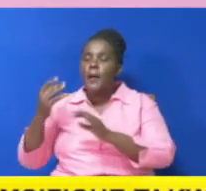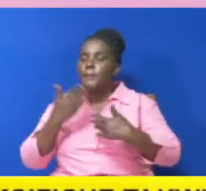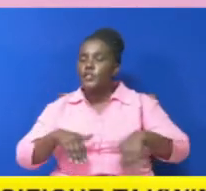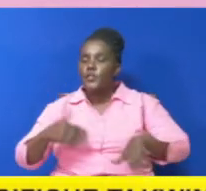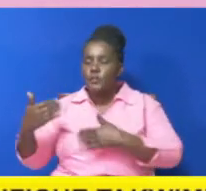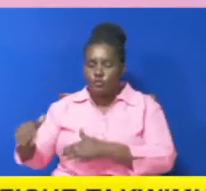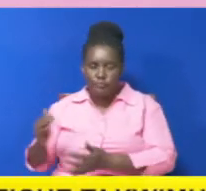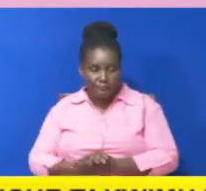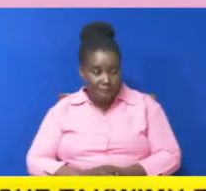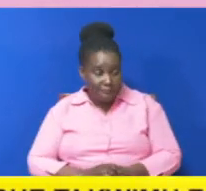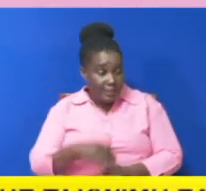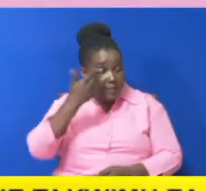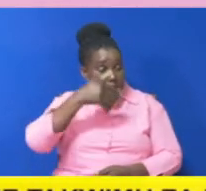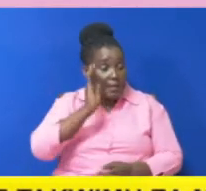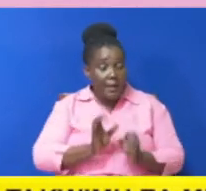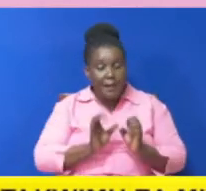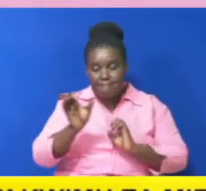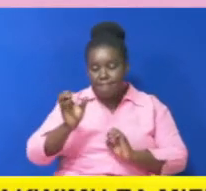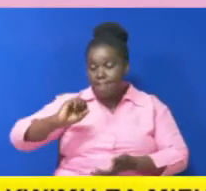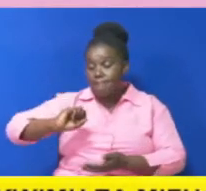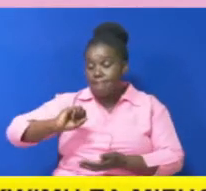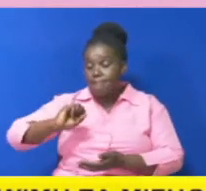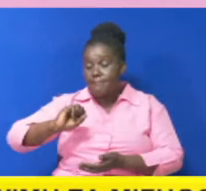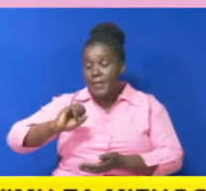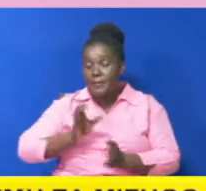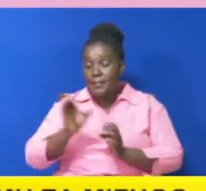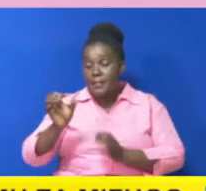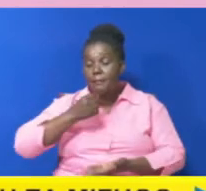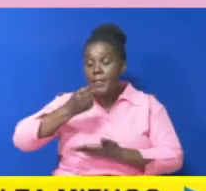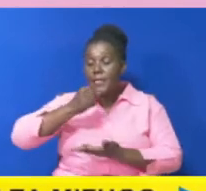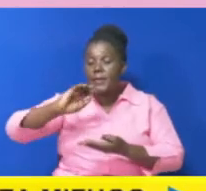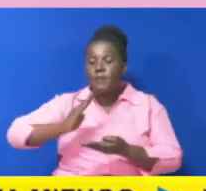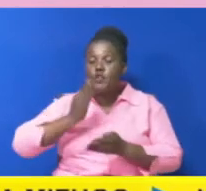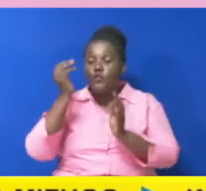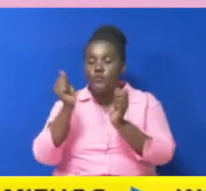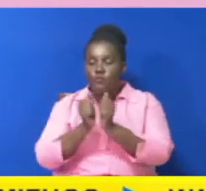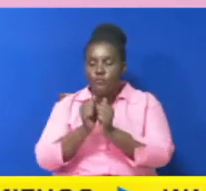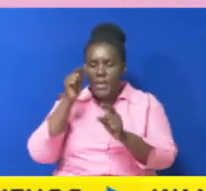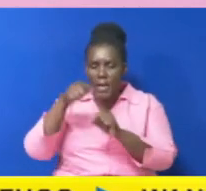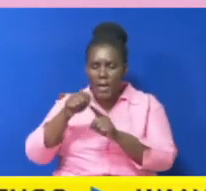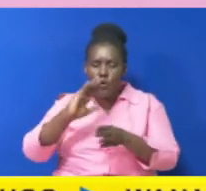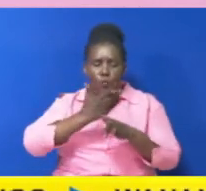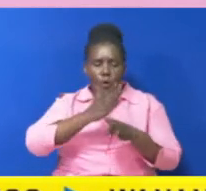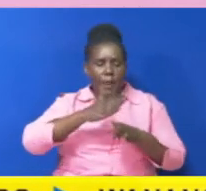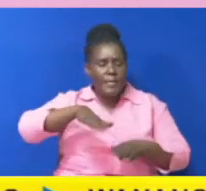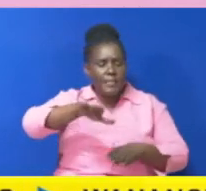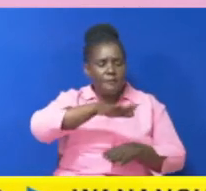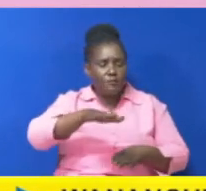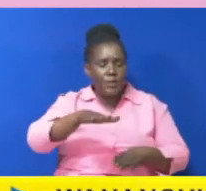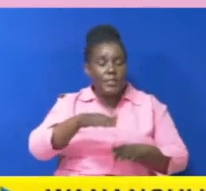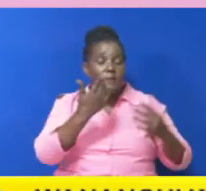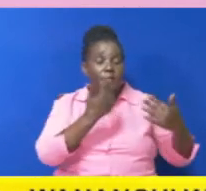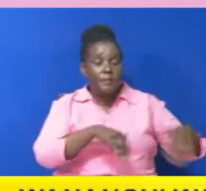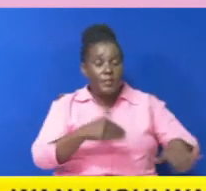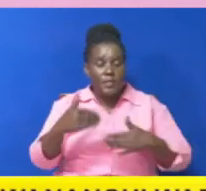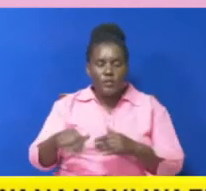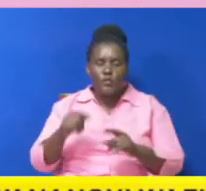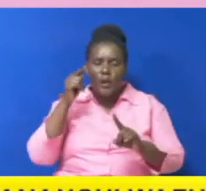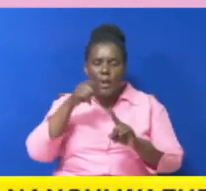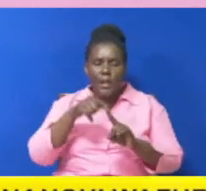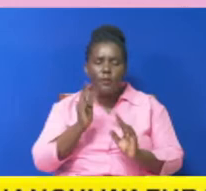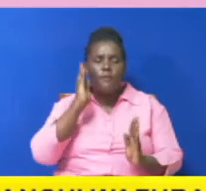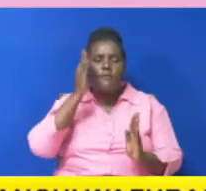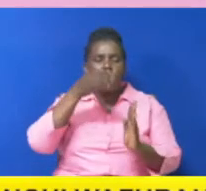10 kwa ajili ya ukarabati wa miundombinu ya michezo, hususani viwanja, ili kukidhi viwango na vigezo vya